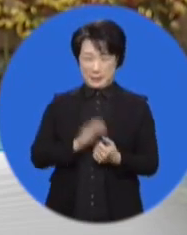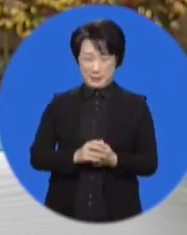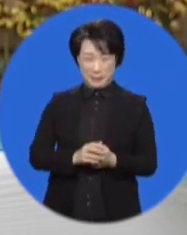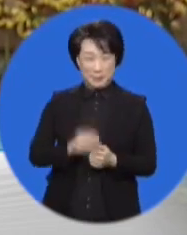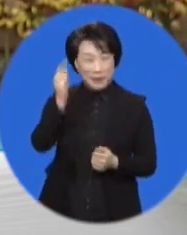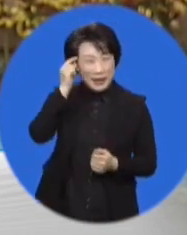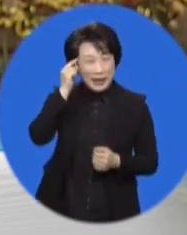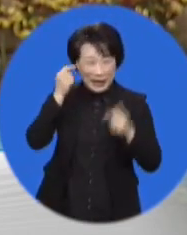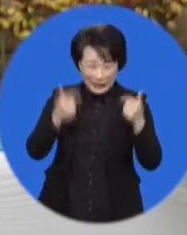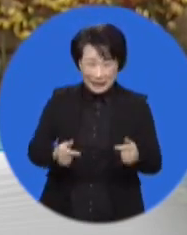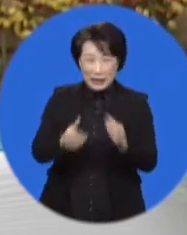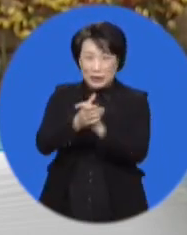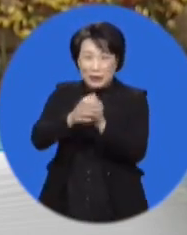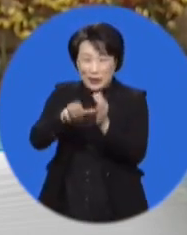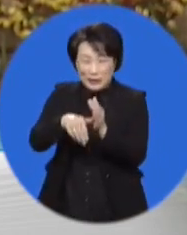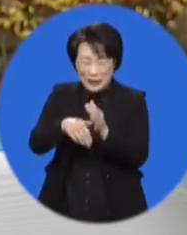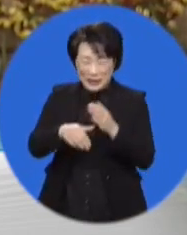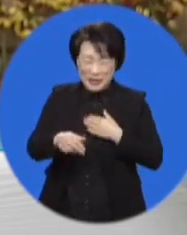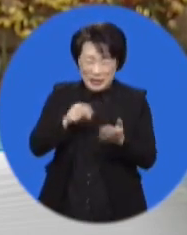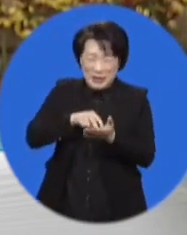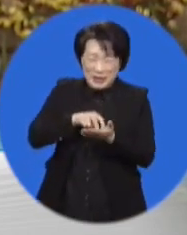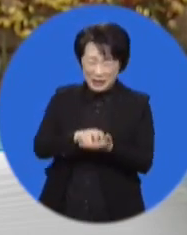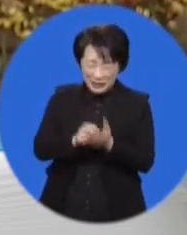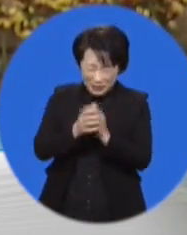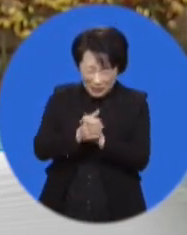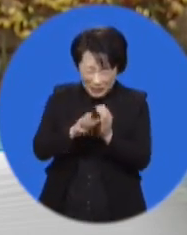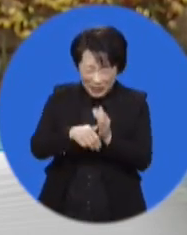항상 기도하려면 아프리카가 얼른얼른해.